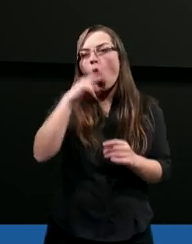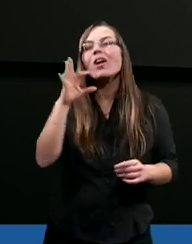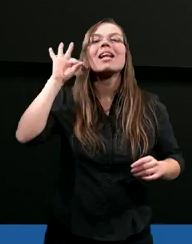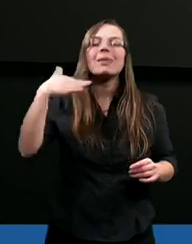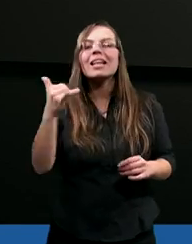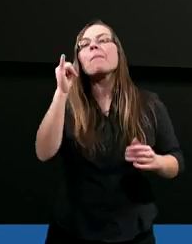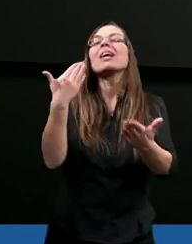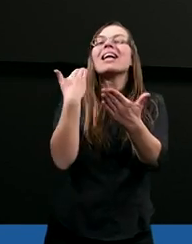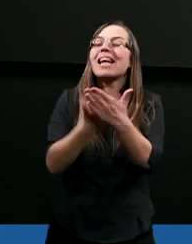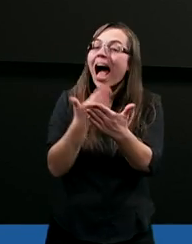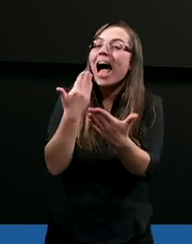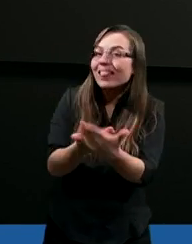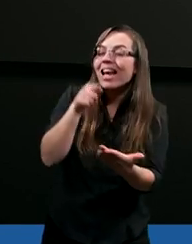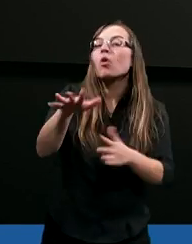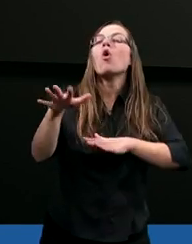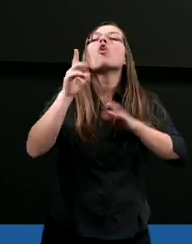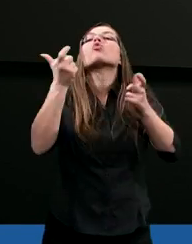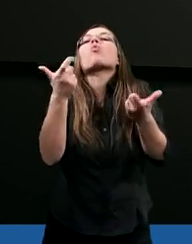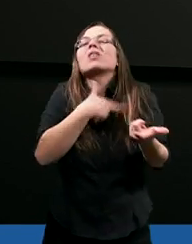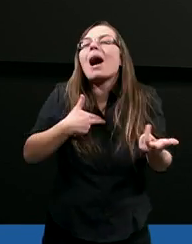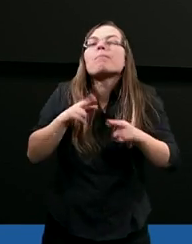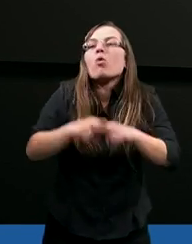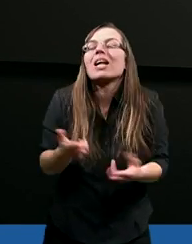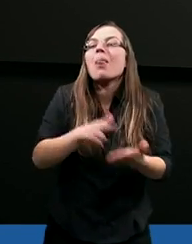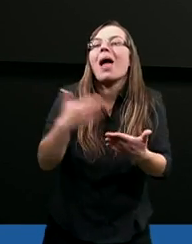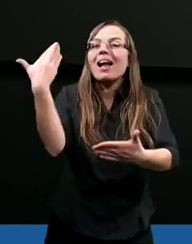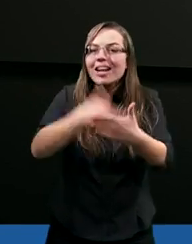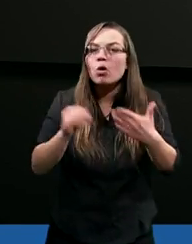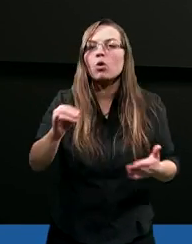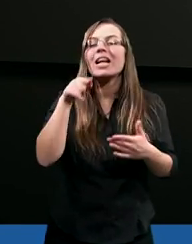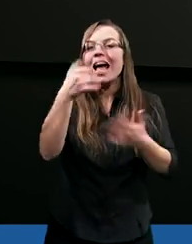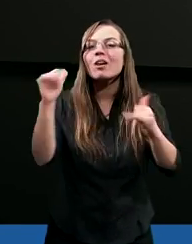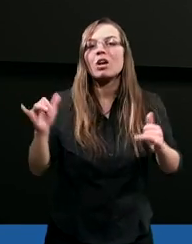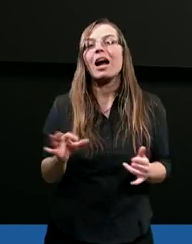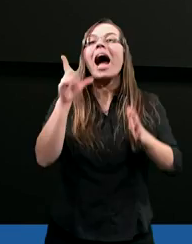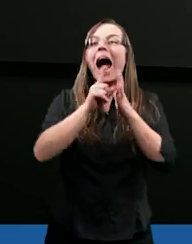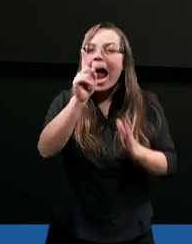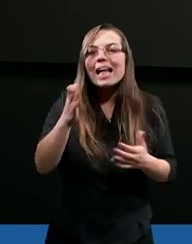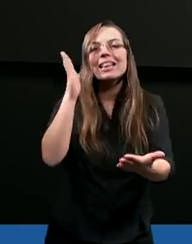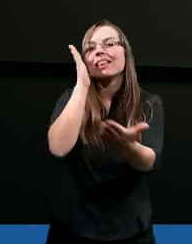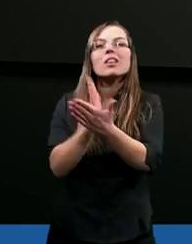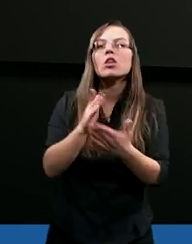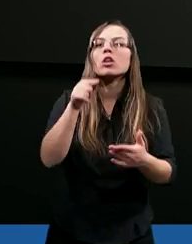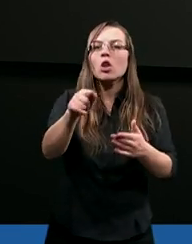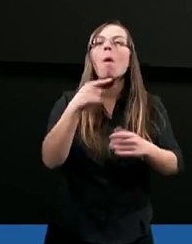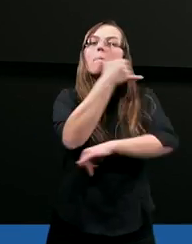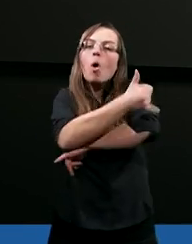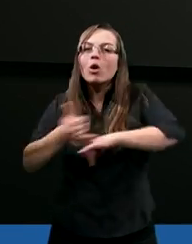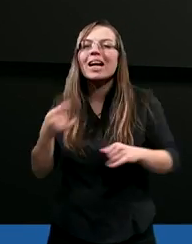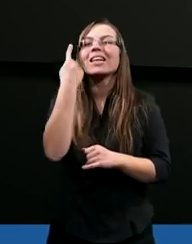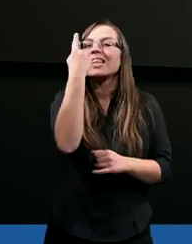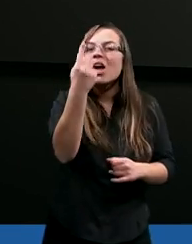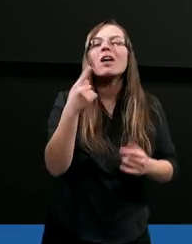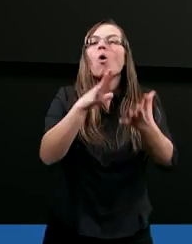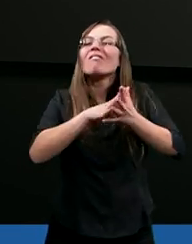synem. I dlatego cóż nam pozostaje na zakończenie innego, ale tylko podkreślić tą